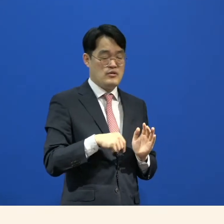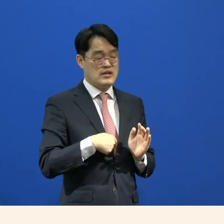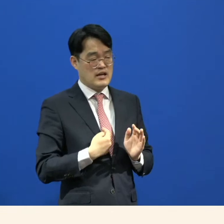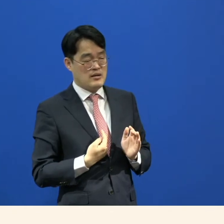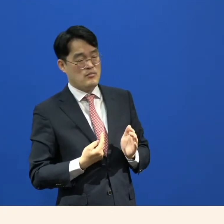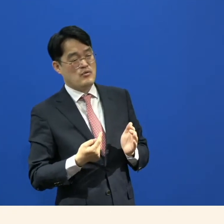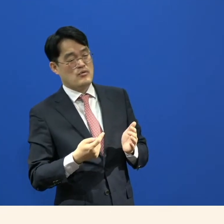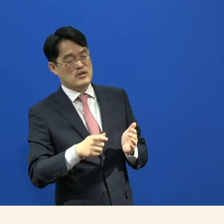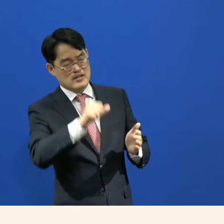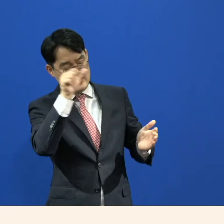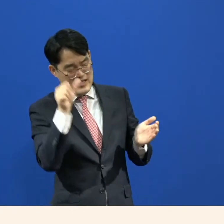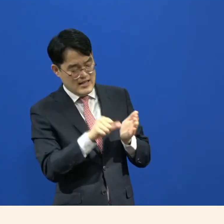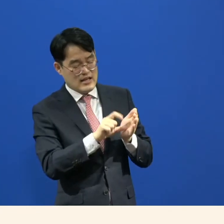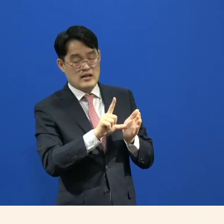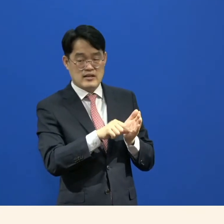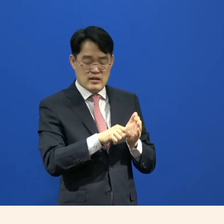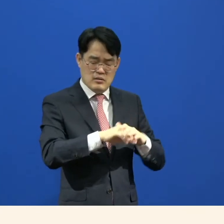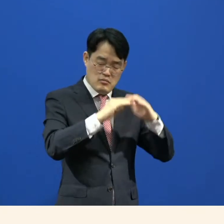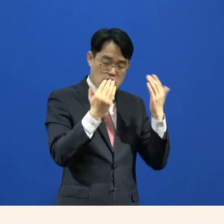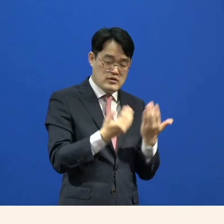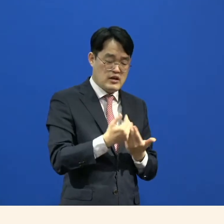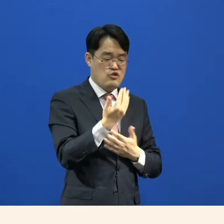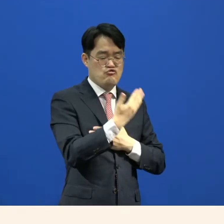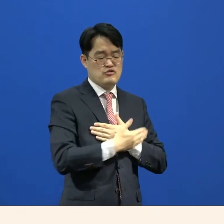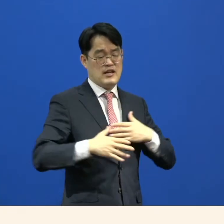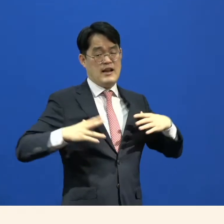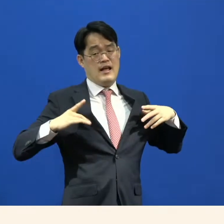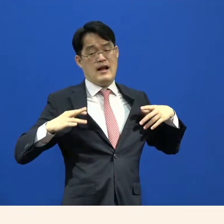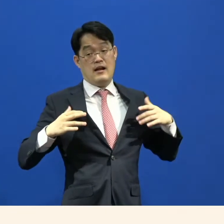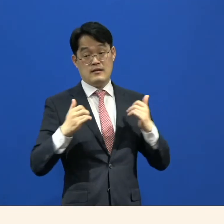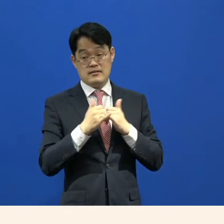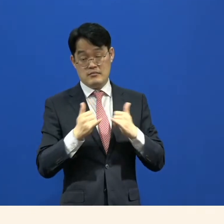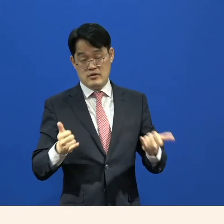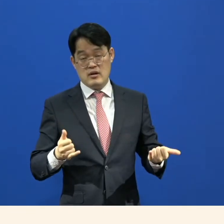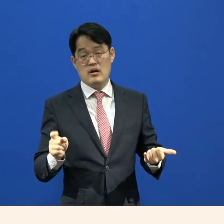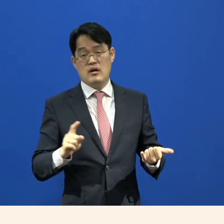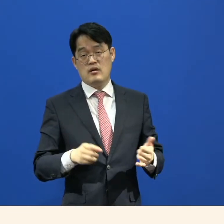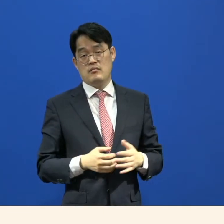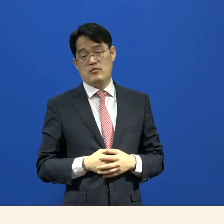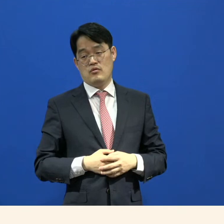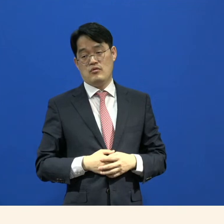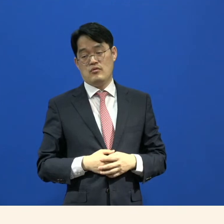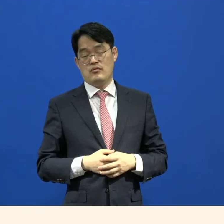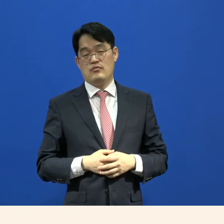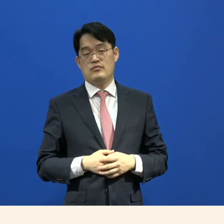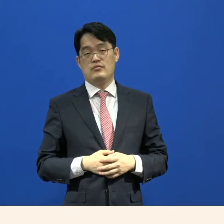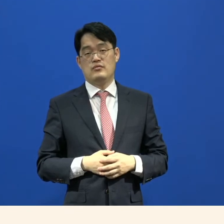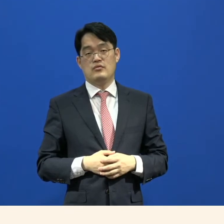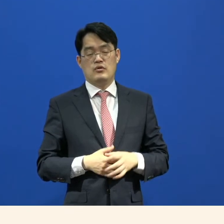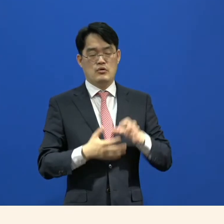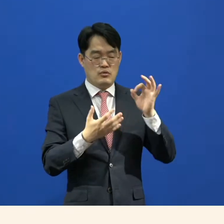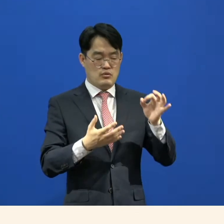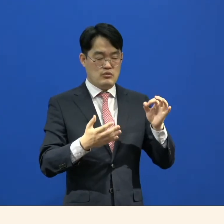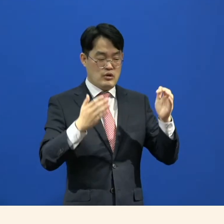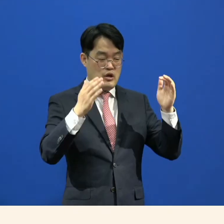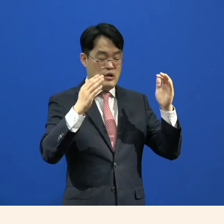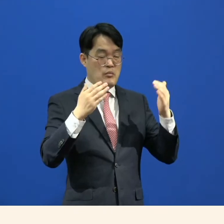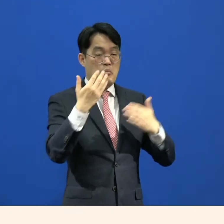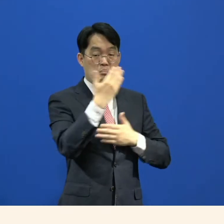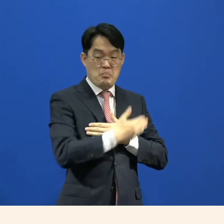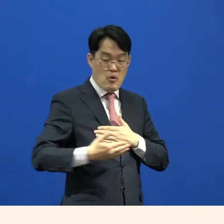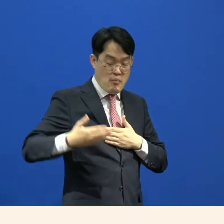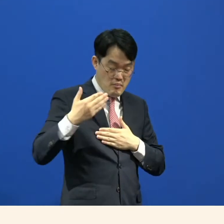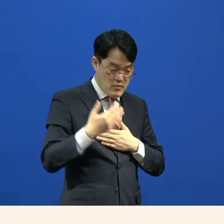여러분. 자기 육체를 자랑하는 사람은 그 돈이 그냥 드나요, 여러분. 몸매가 좋은 게 그게 그냥 되나요?